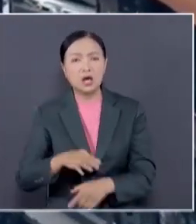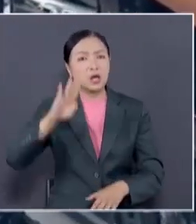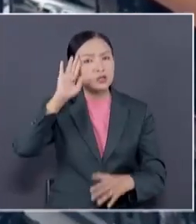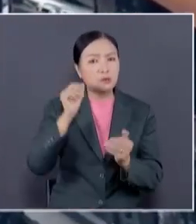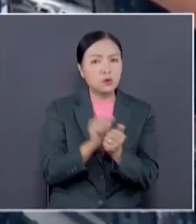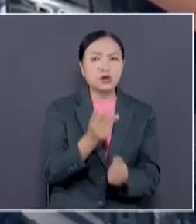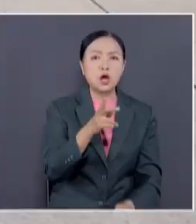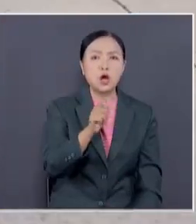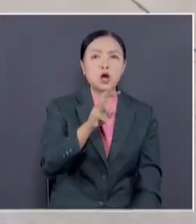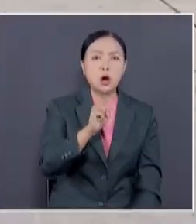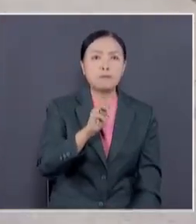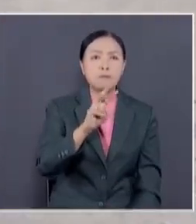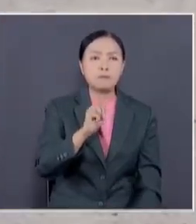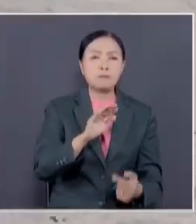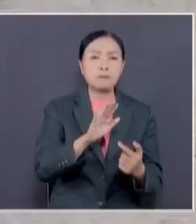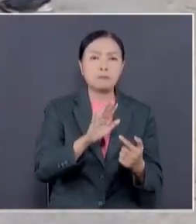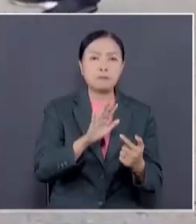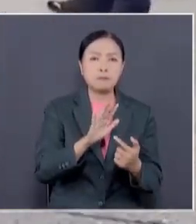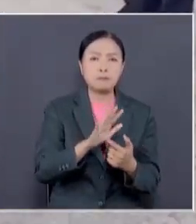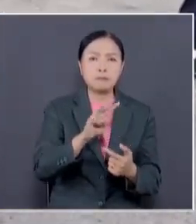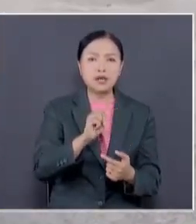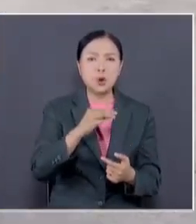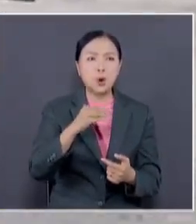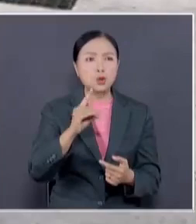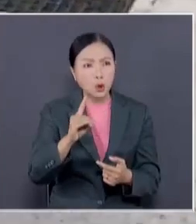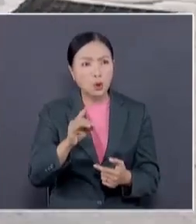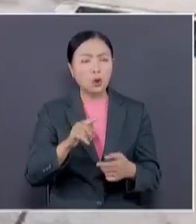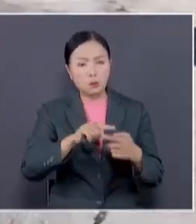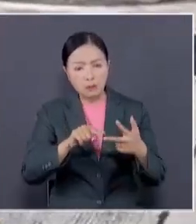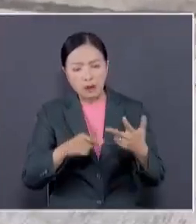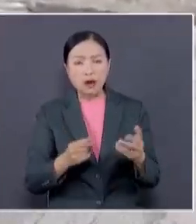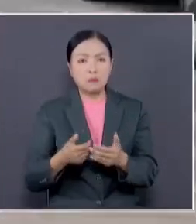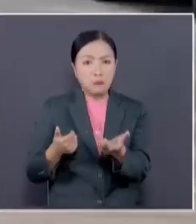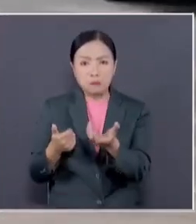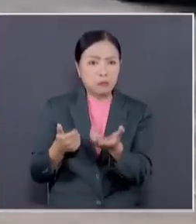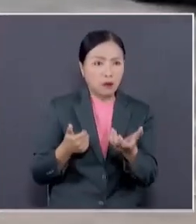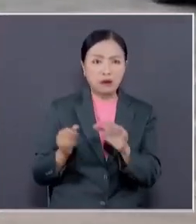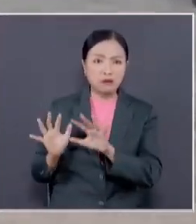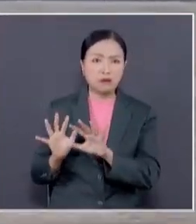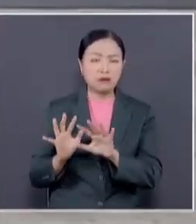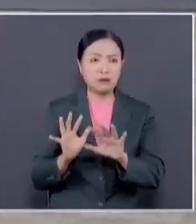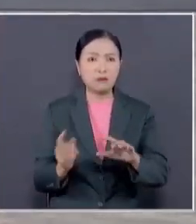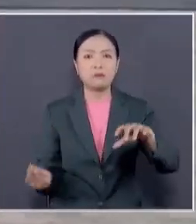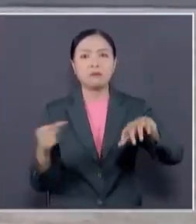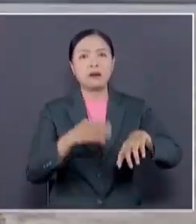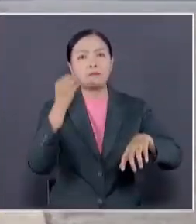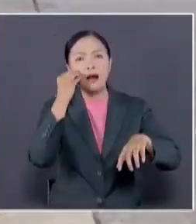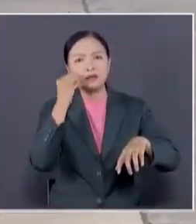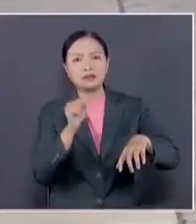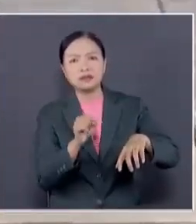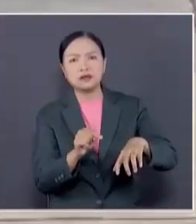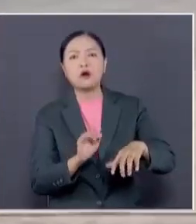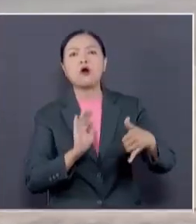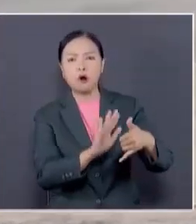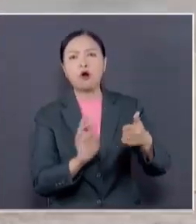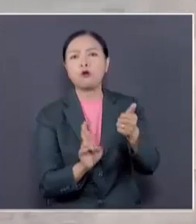ดมาพร้อมอาวุธครบมือแล้วก็นำหมายเนี่ยไปตรวจสอบบ้านพักของบิ๊กโจ๊กฮะพลตำรวจเอกสุรเชษฐ์หักพานรองผู้บัญชาการตำรวจแห่งช